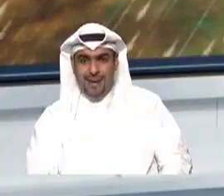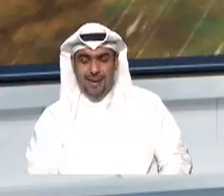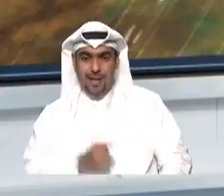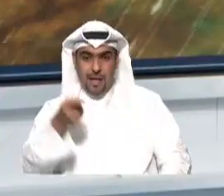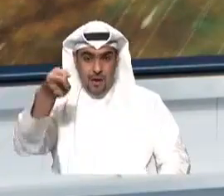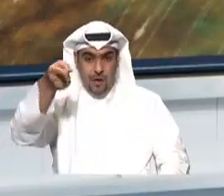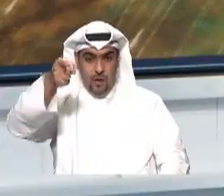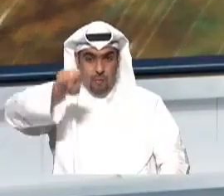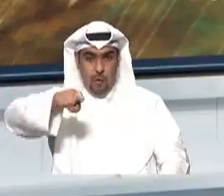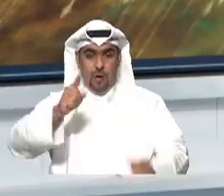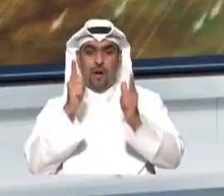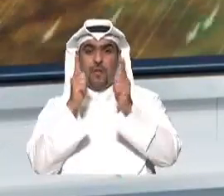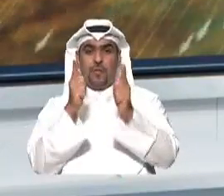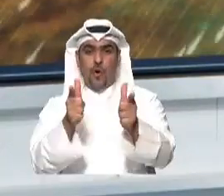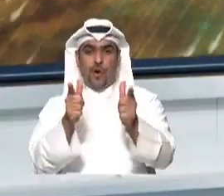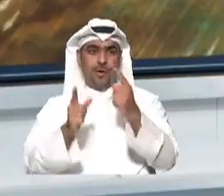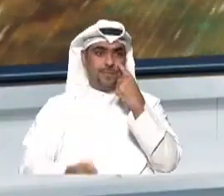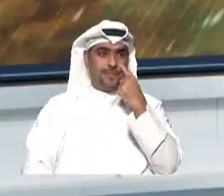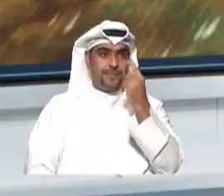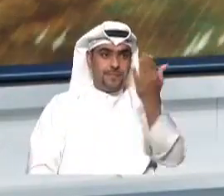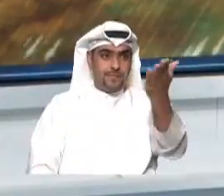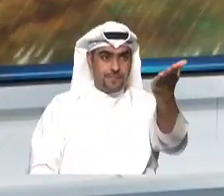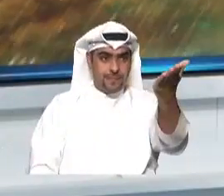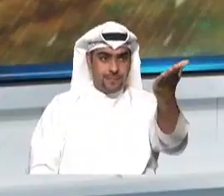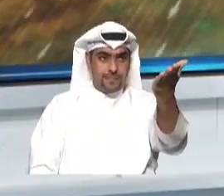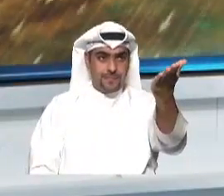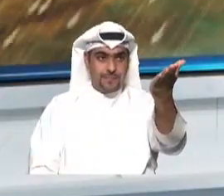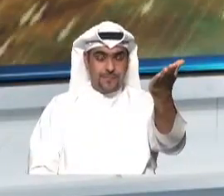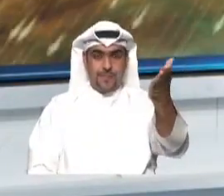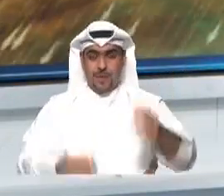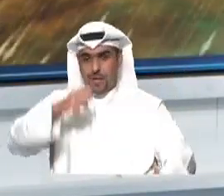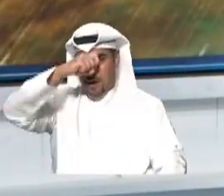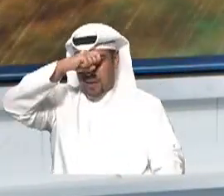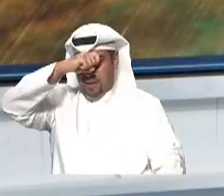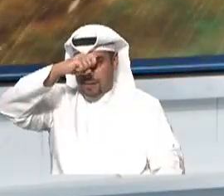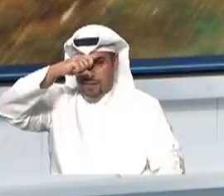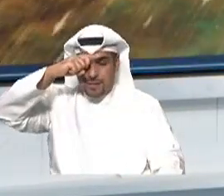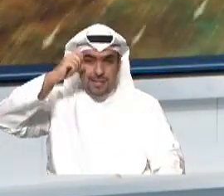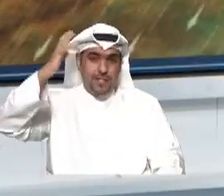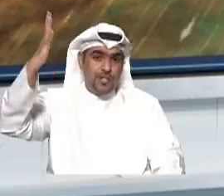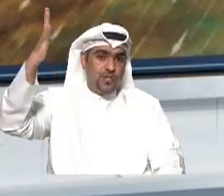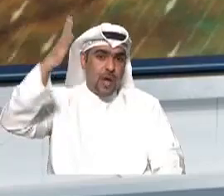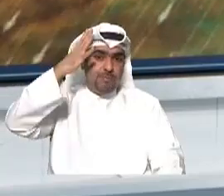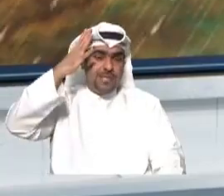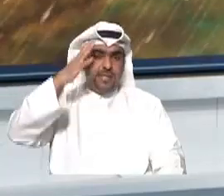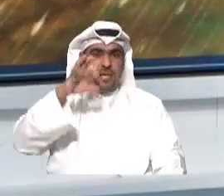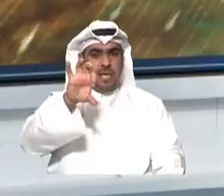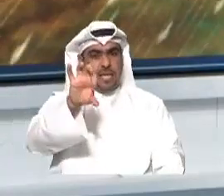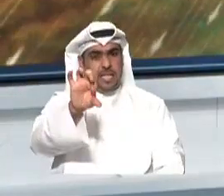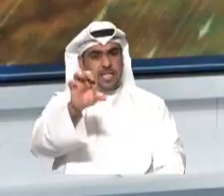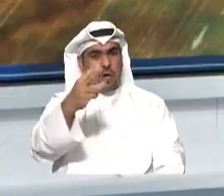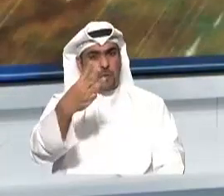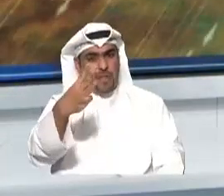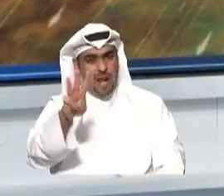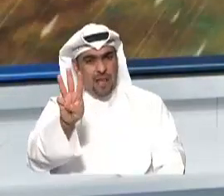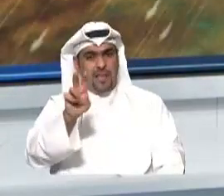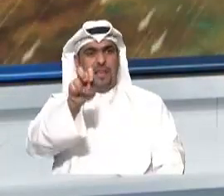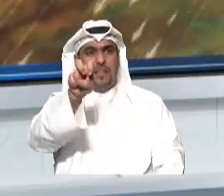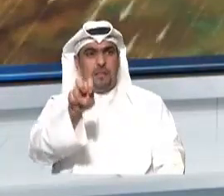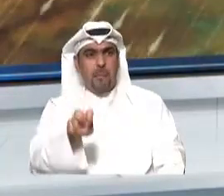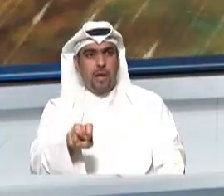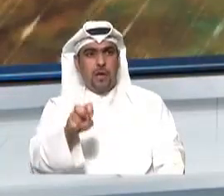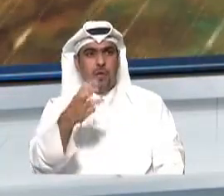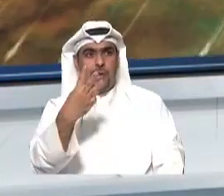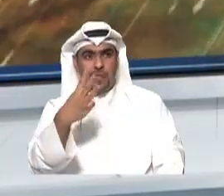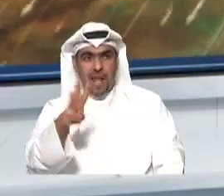حارة وجافة واستمرار الرياح الشمالية الغربية خفيفة لمعتدل السرعة تتراوح سرعتها بشكل عام ما بين 10 إلى 30 كيلومتر